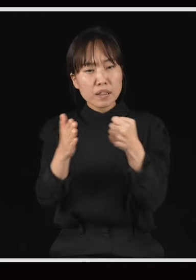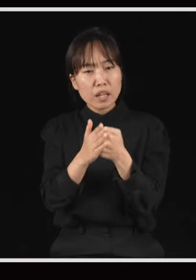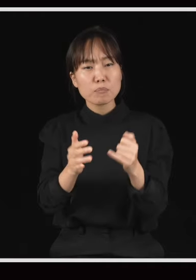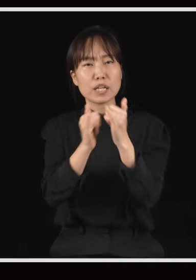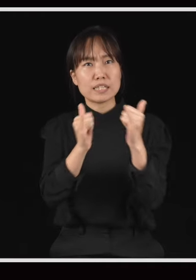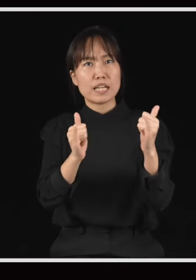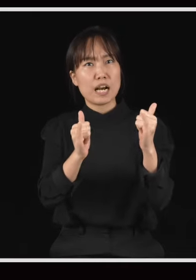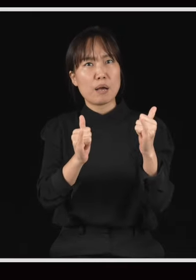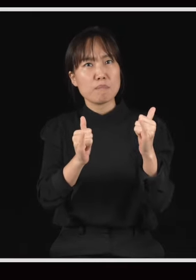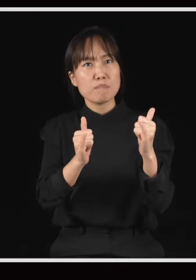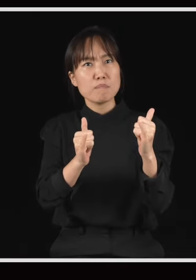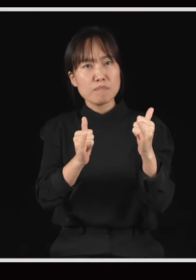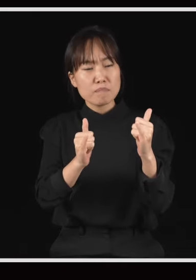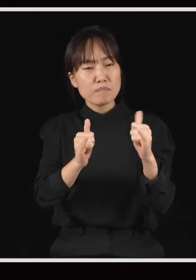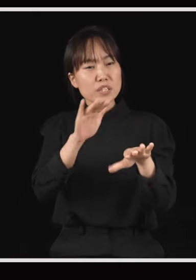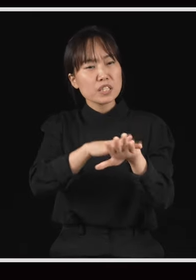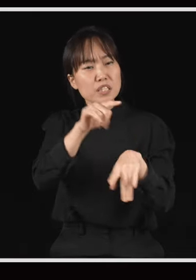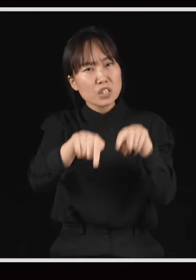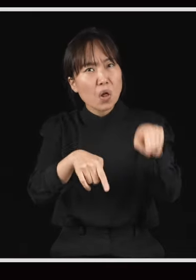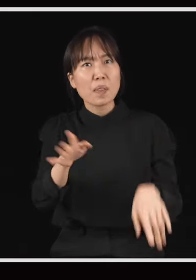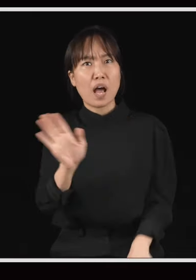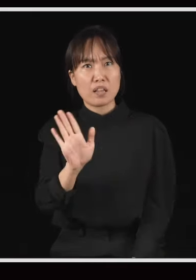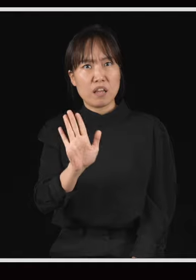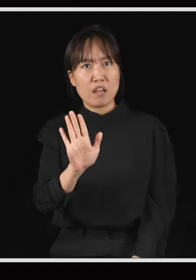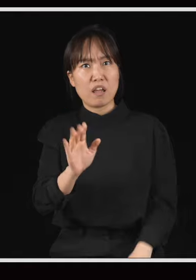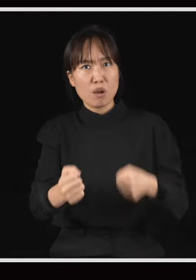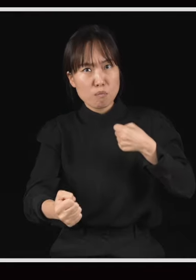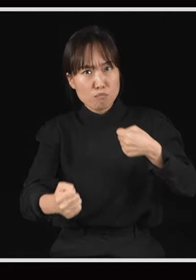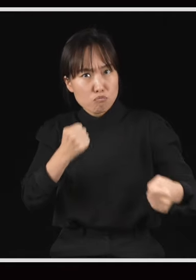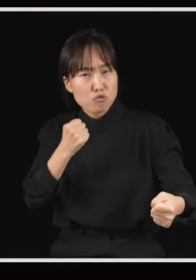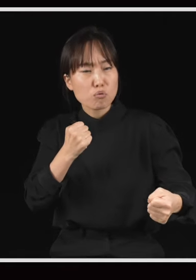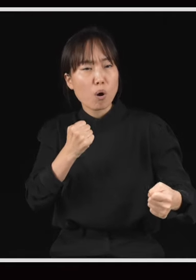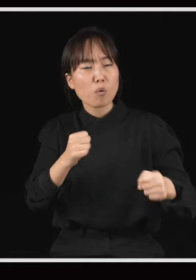해요. 제가 이 얘기를 왜 목이 아프게 하느냐,